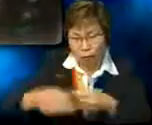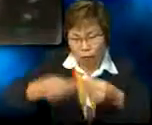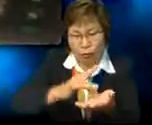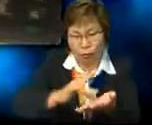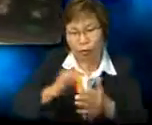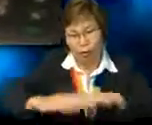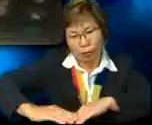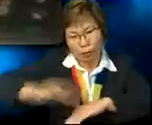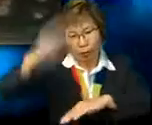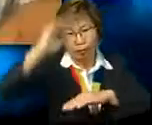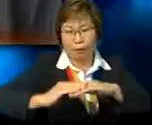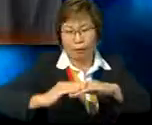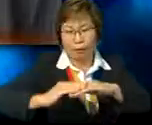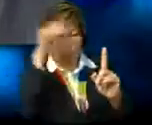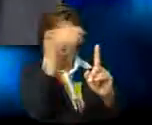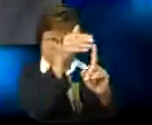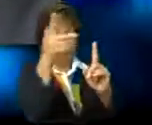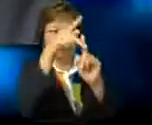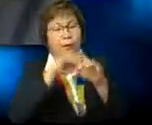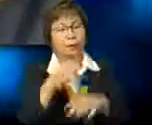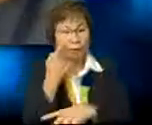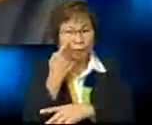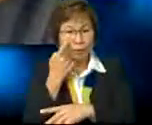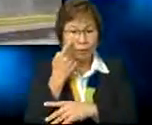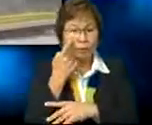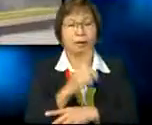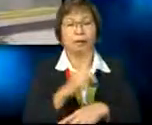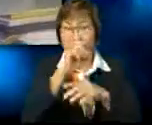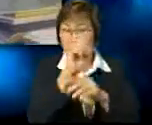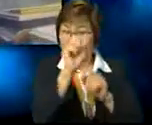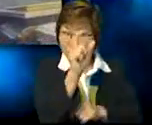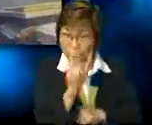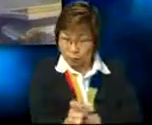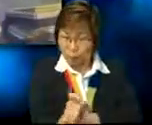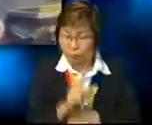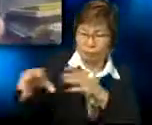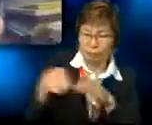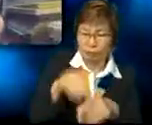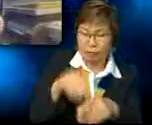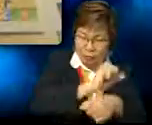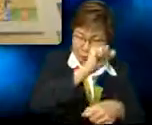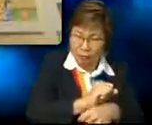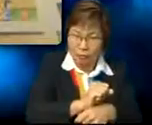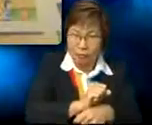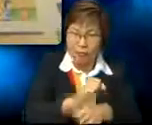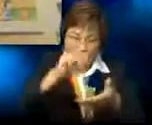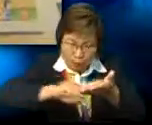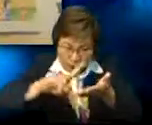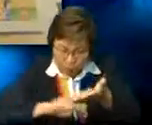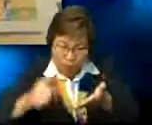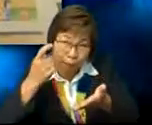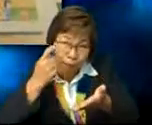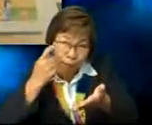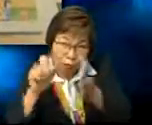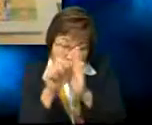yang lebih spesifik kepada mata, ya, di mana seseorang itu akan melibatkan kerjanya memeriksa